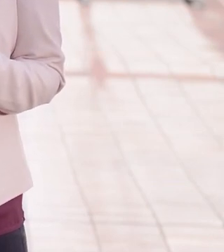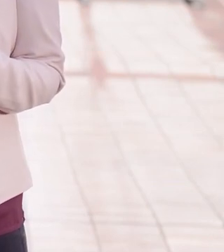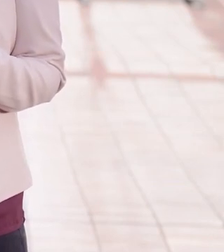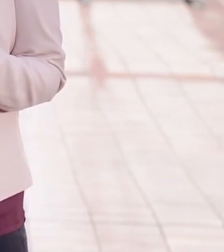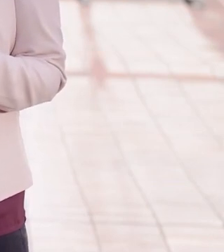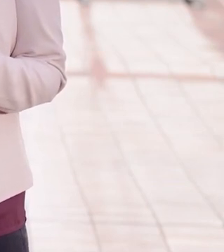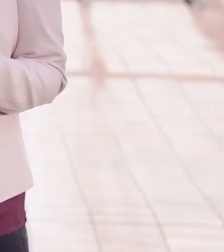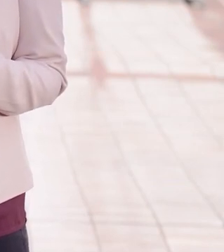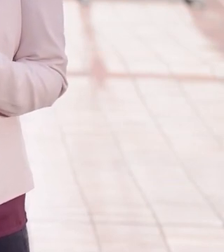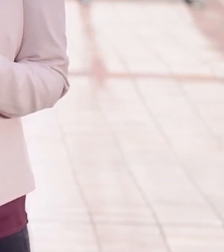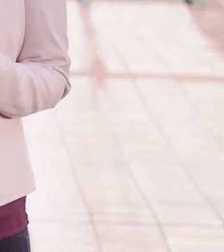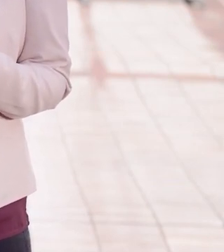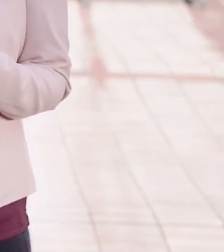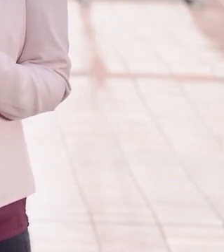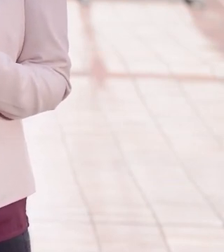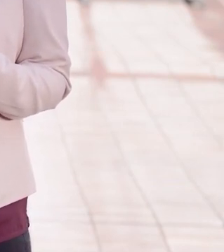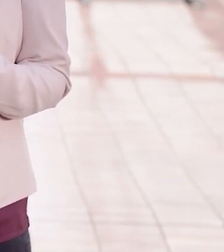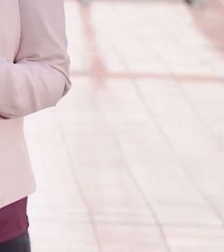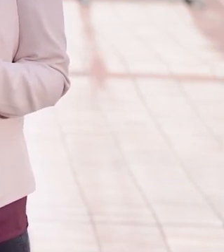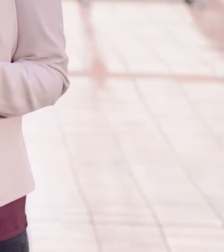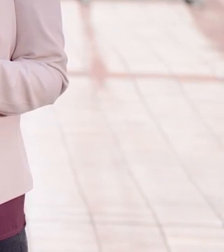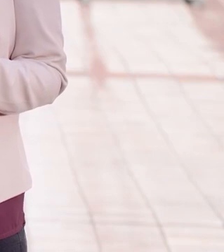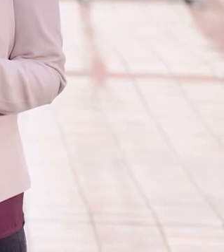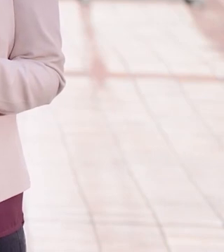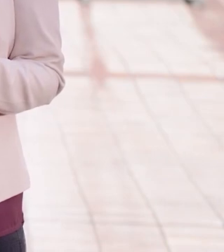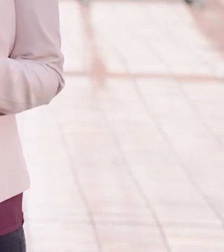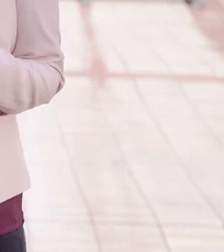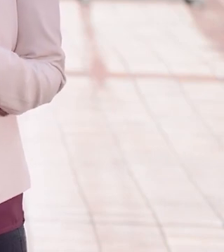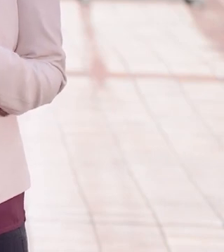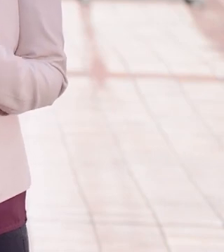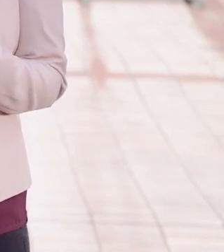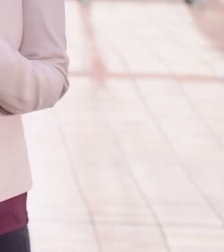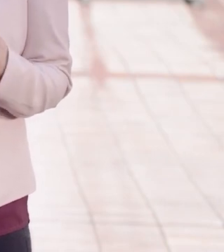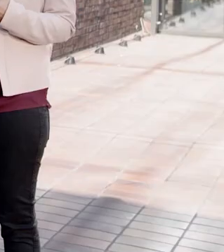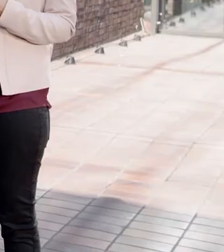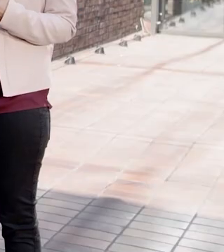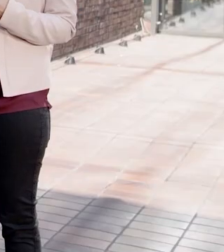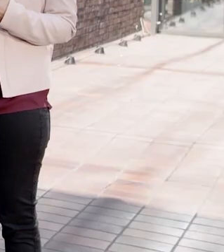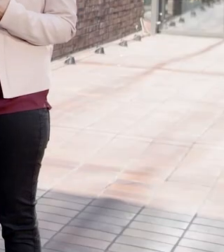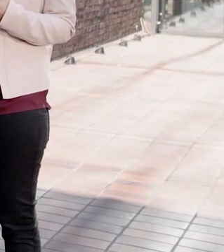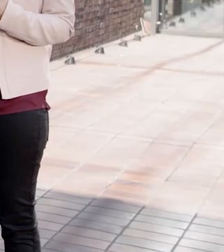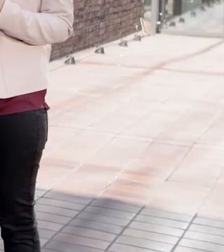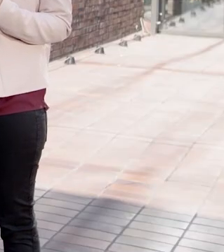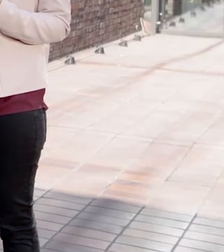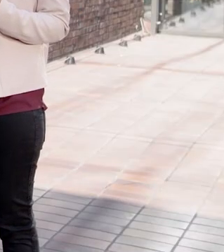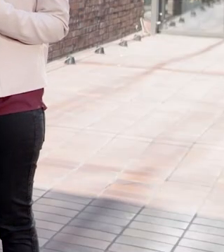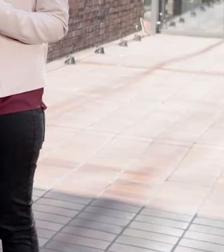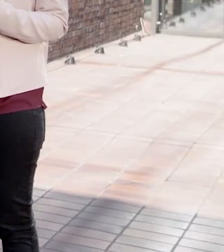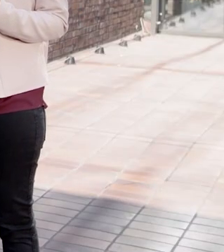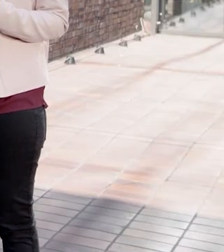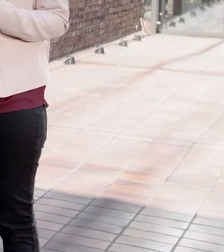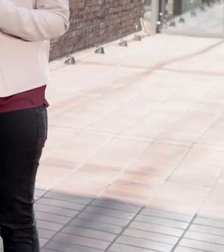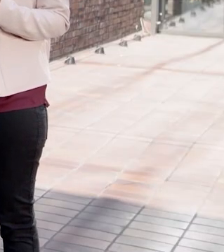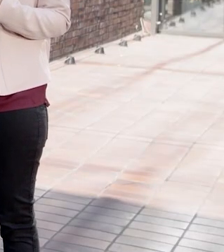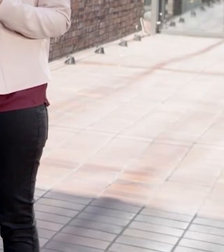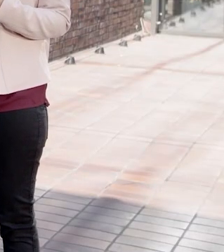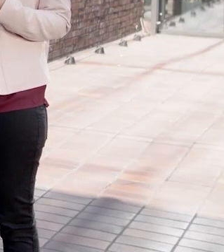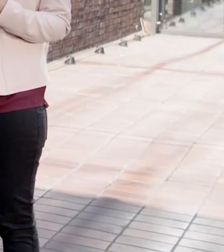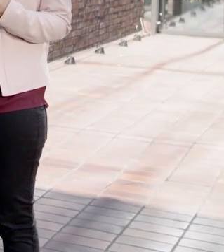zawsze takie dostosowanie odbywa się na takim indywidualnym spotkaniu ze studentem